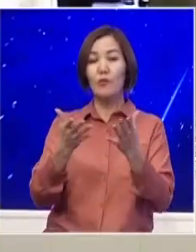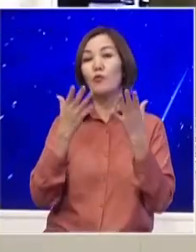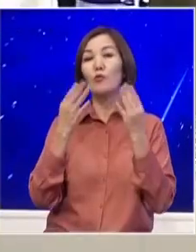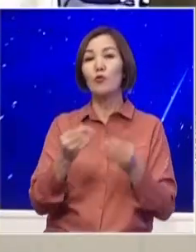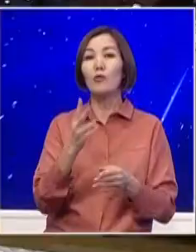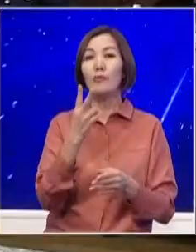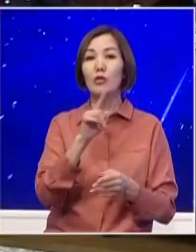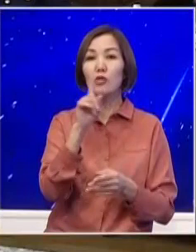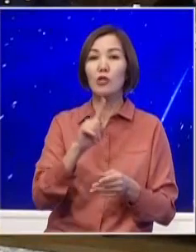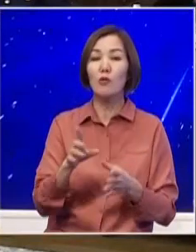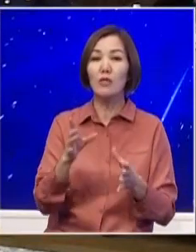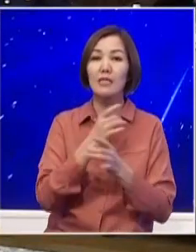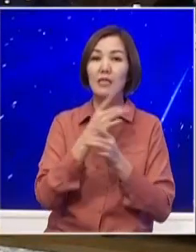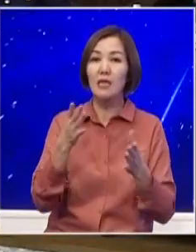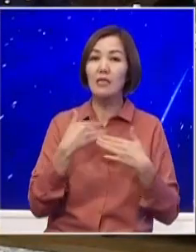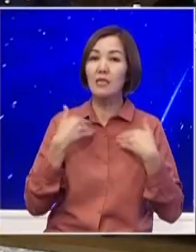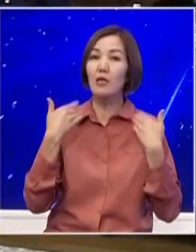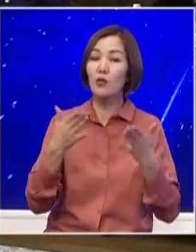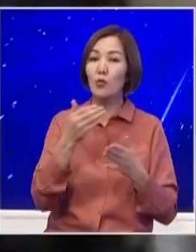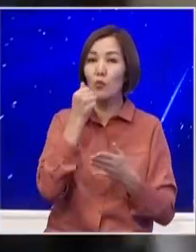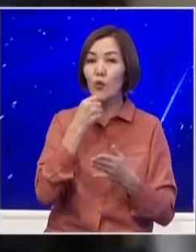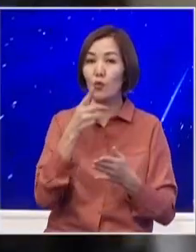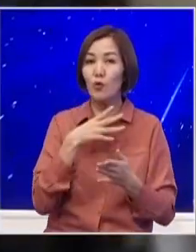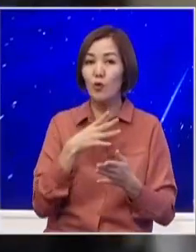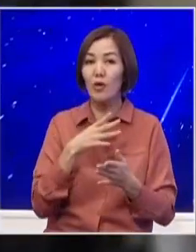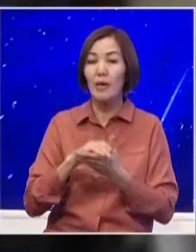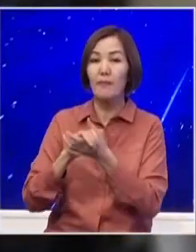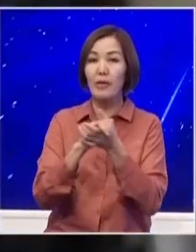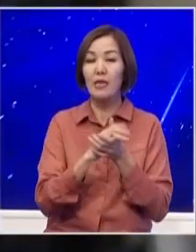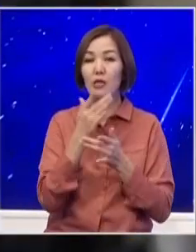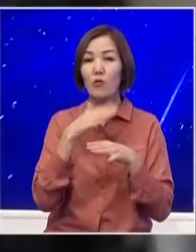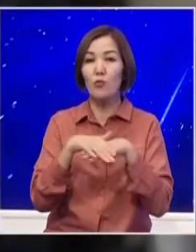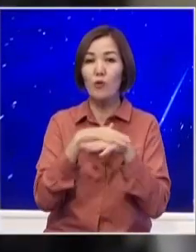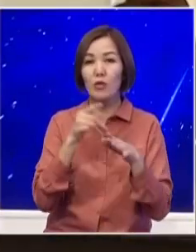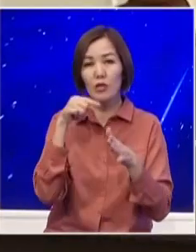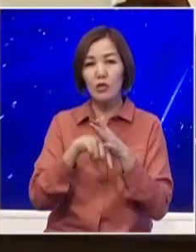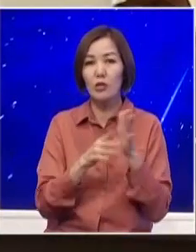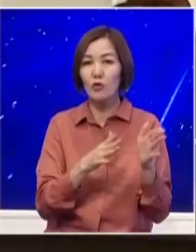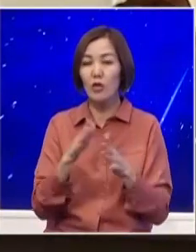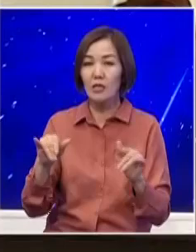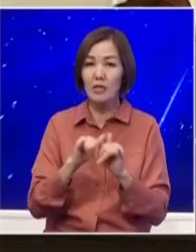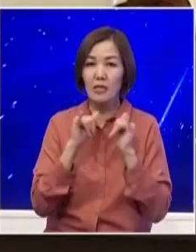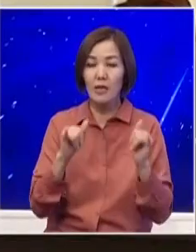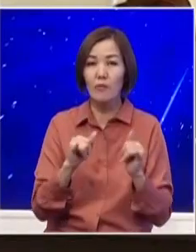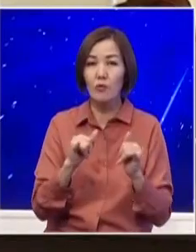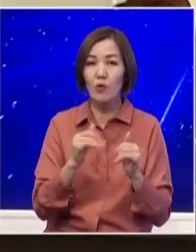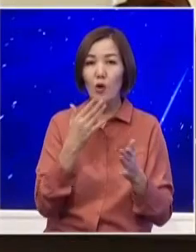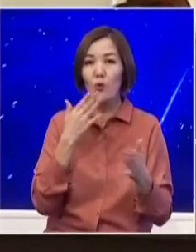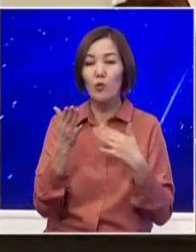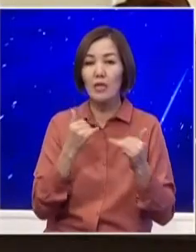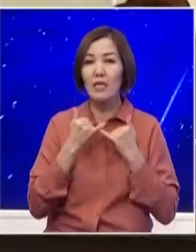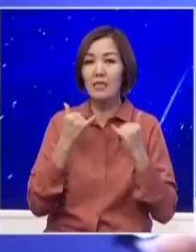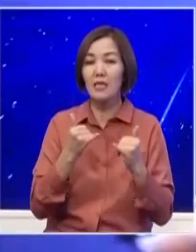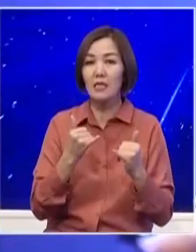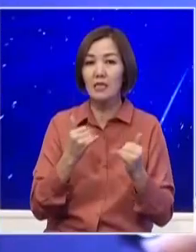наурыз ел бойынша ыстық ықылас күні, береке бастауы бірлікте. Бастысы көп ұлтты еліміздің ішкі тұрақтылығын нығайтып, ұлтаралық ынтымақтастықты арттыруға